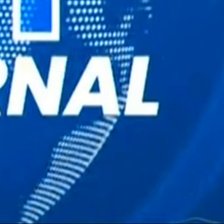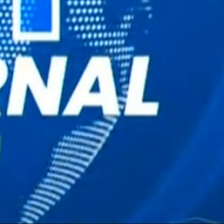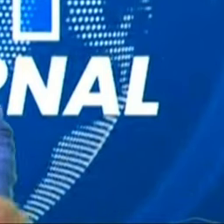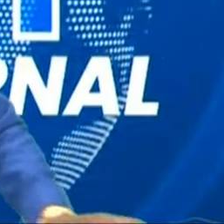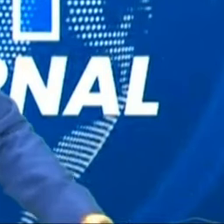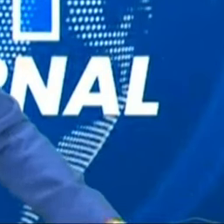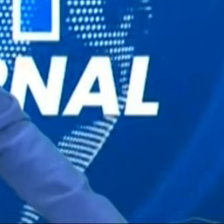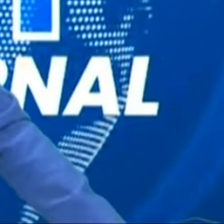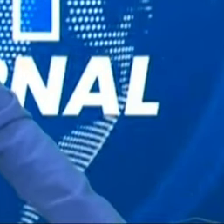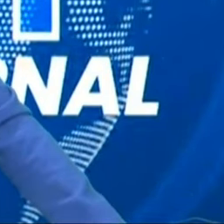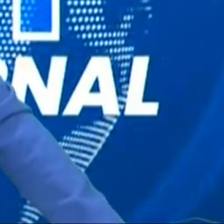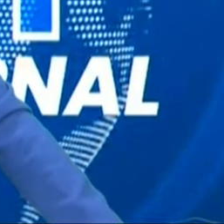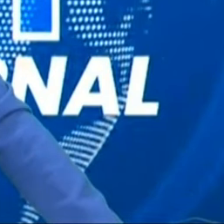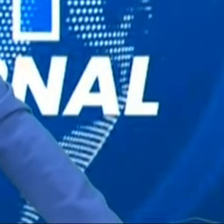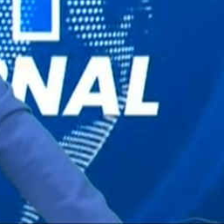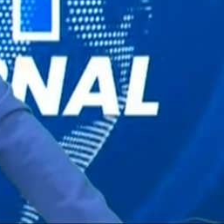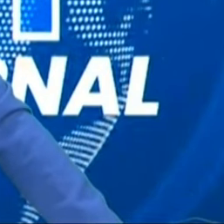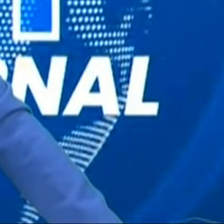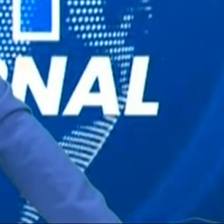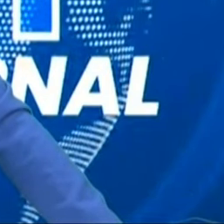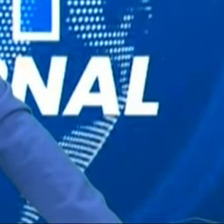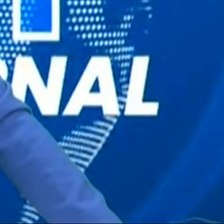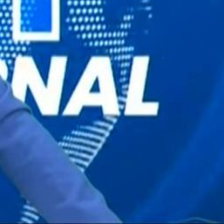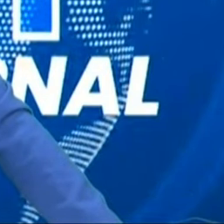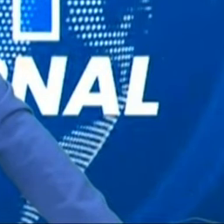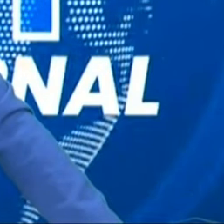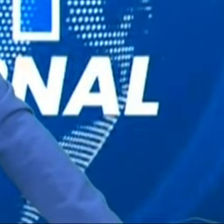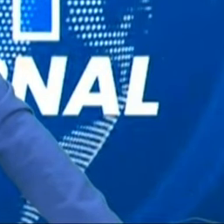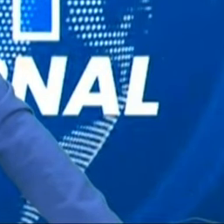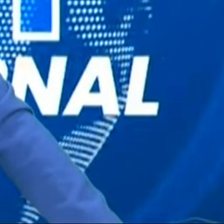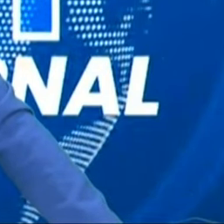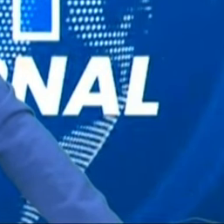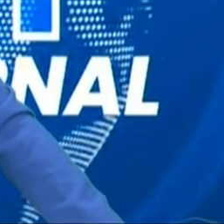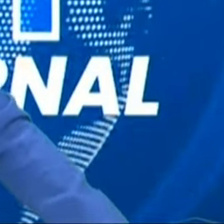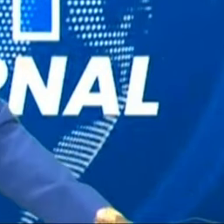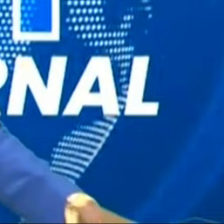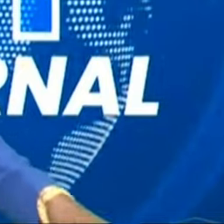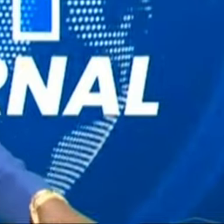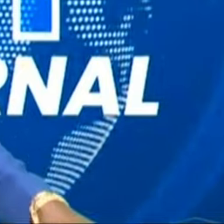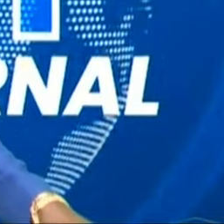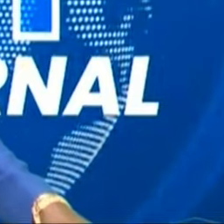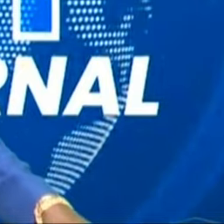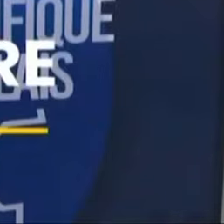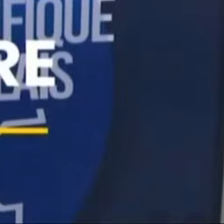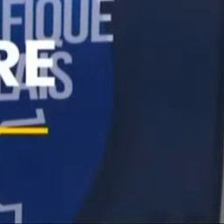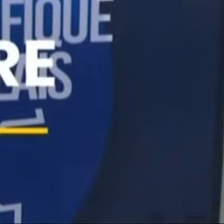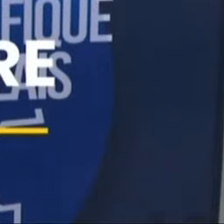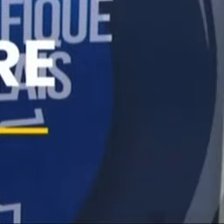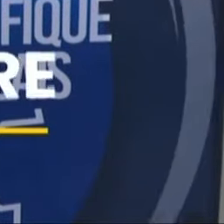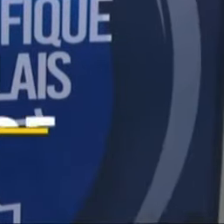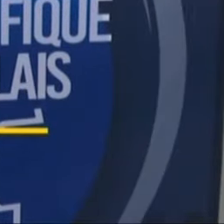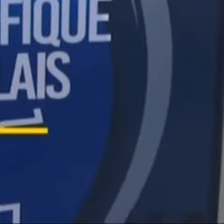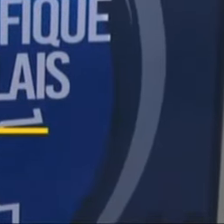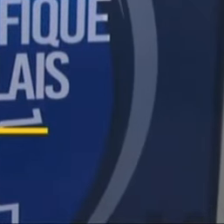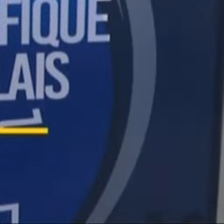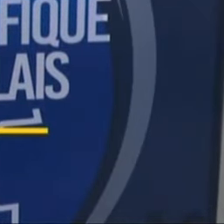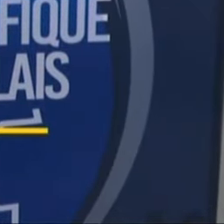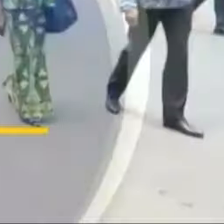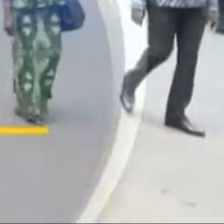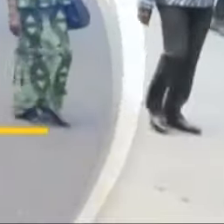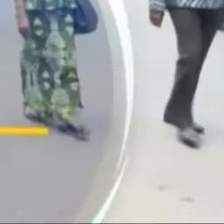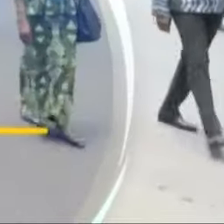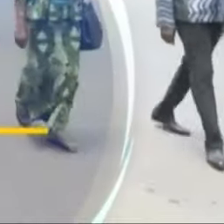À la une de l'actualité, 450 inventeurs, innovateurs et chercheurs venus de l'intérieur du pays et de l'étranger ont présenté leurs